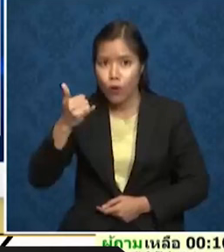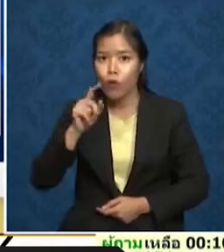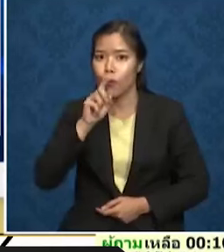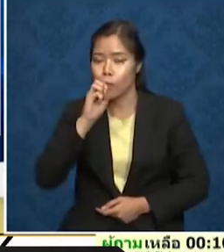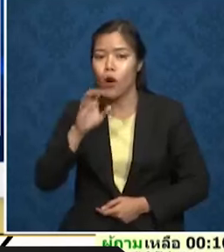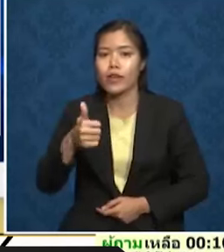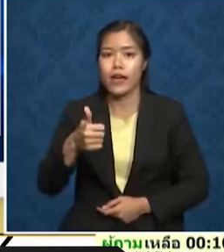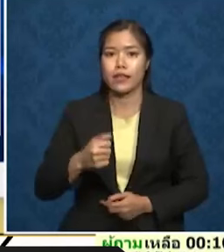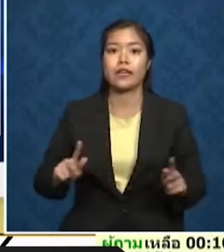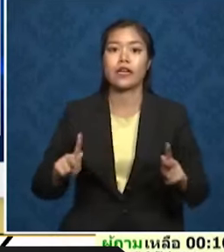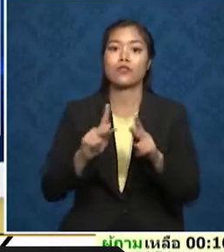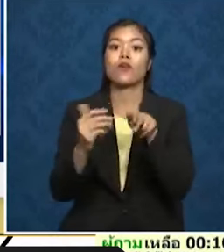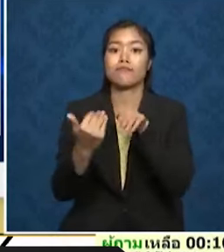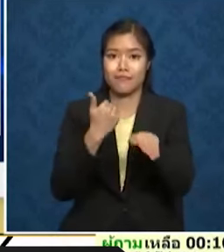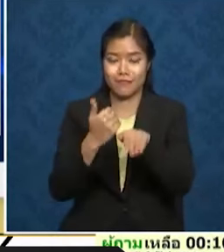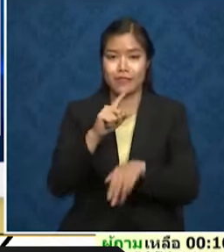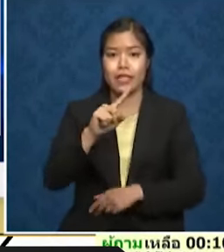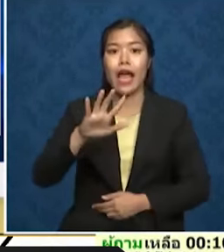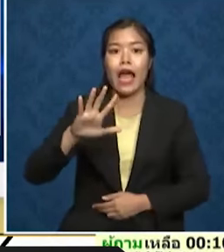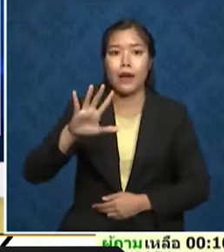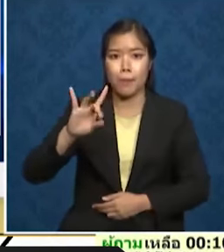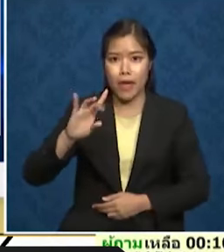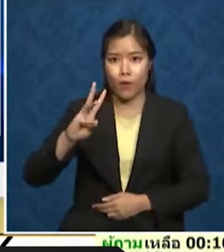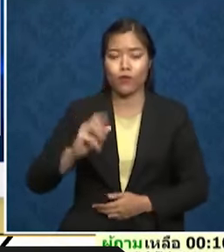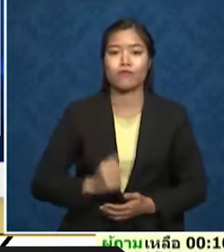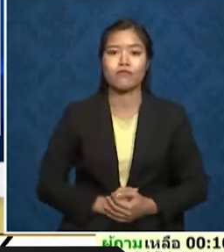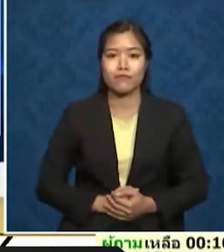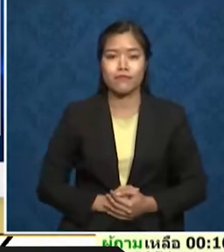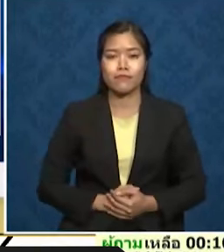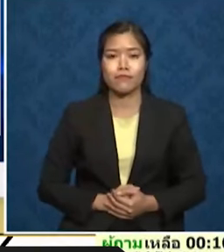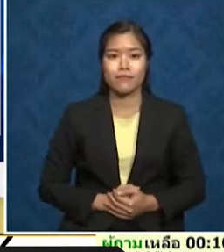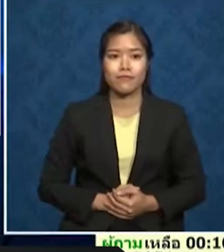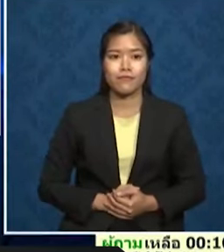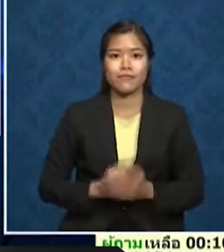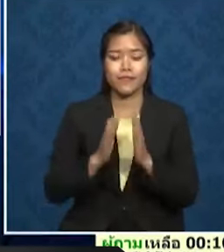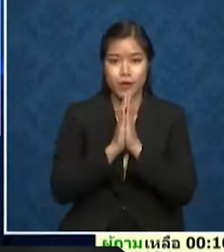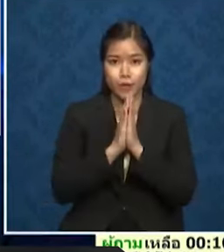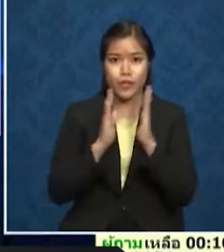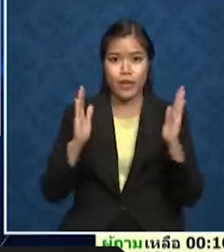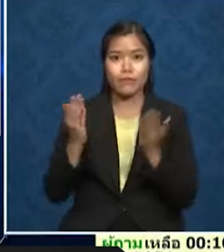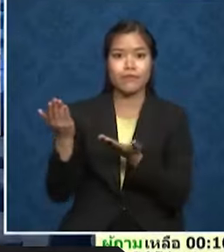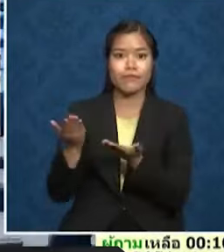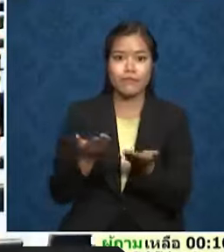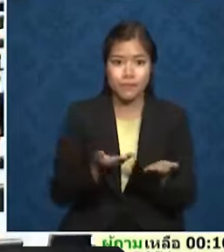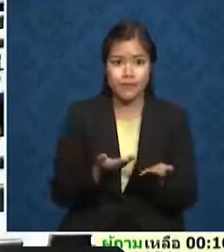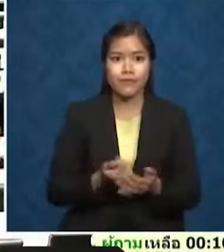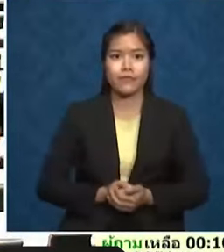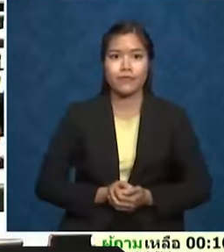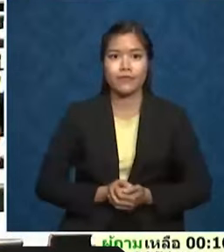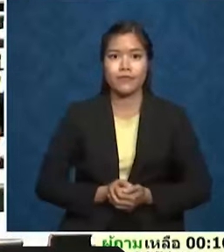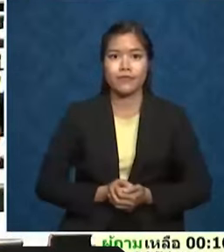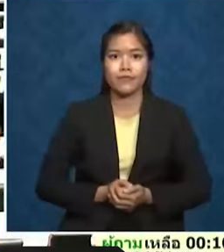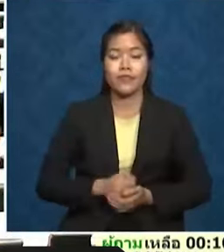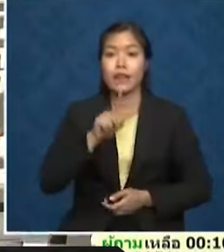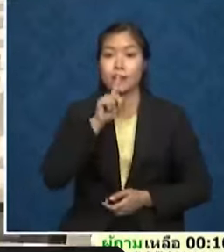ได้ค่ะที่หมายเลข1586ค่ะท่านประธาน ครับขอบคุณครับเชิญท่านวรรณรัตน์ครับในรอบที่3ครับ ขอบคุ